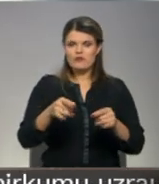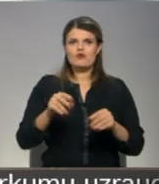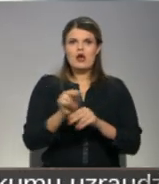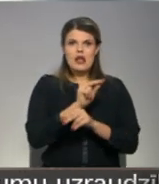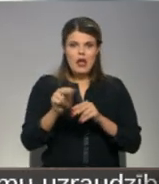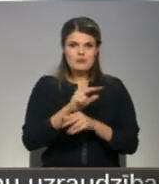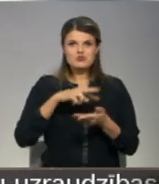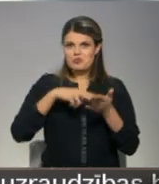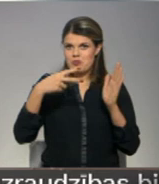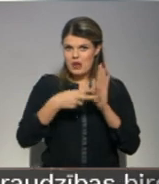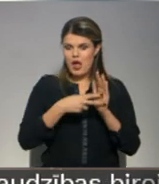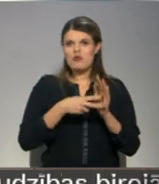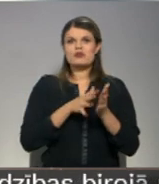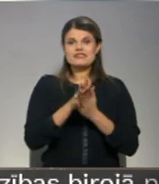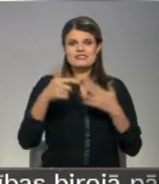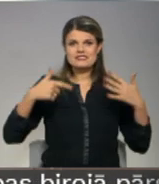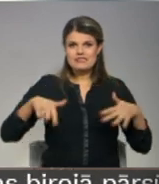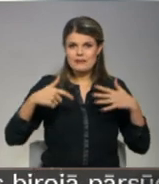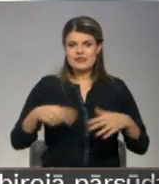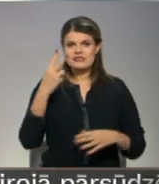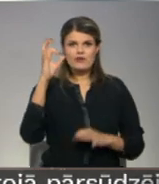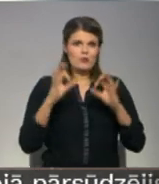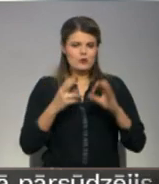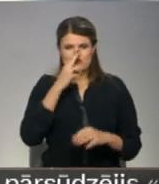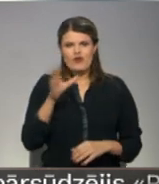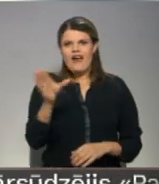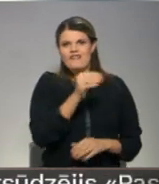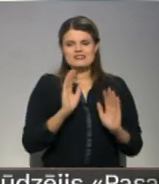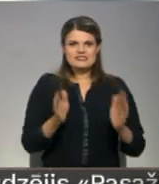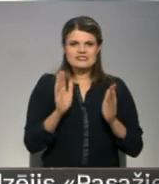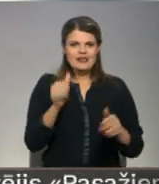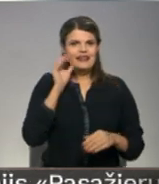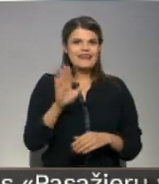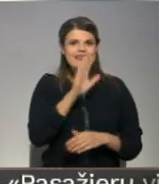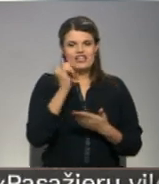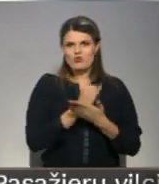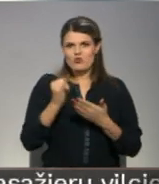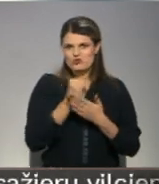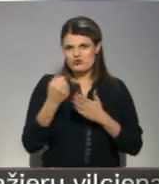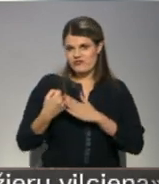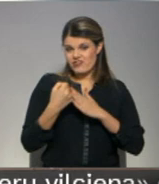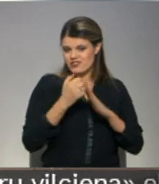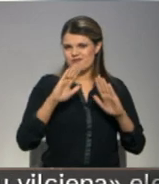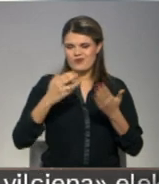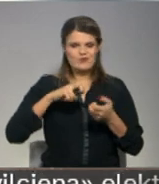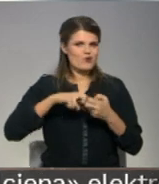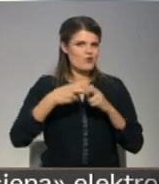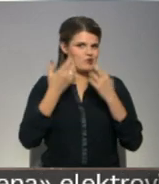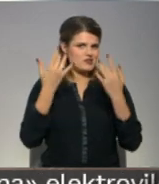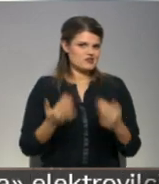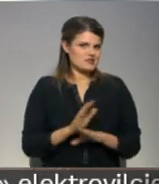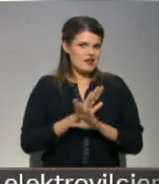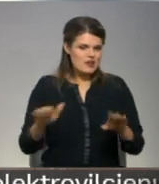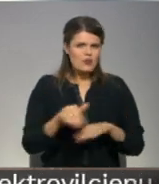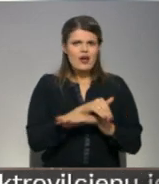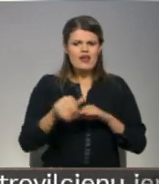iztērēt 72% no visa ceļu ikdienas uzturēšanai pieejamā finansējuma, tomēr problēma tas neatrisināšot. Ielas ar katru gadu